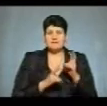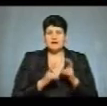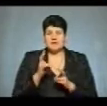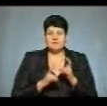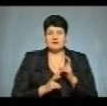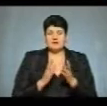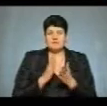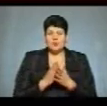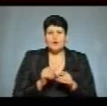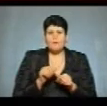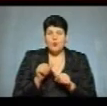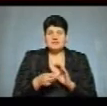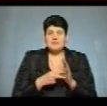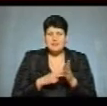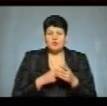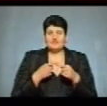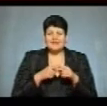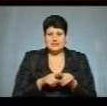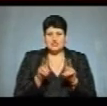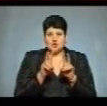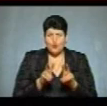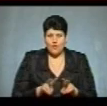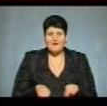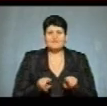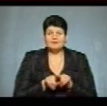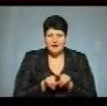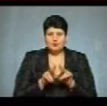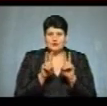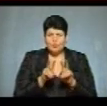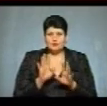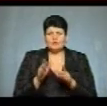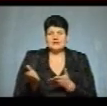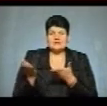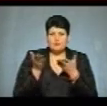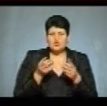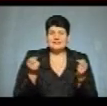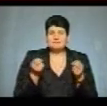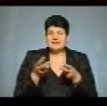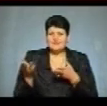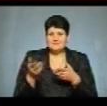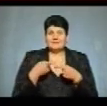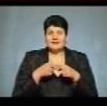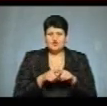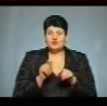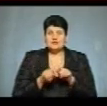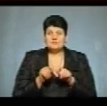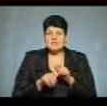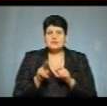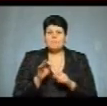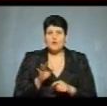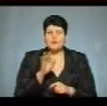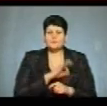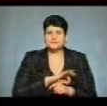проходять позаплановий технічний огляд. Також до того огляду будуть запрошені спеціалісти з технічної інспекції по